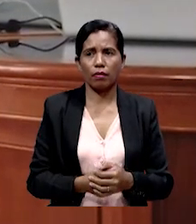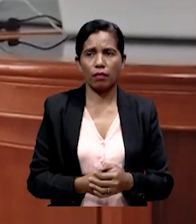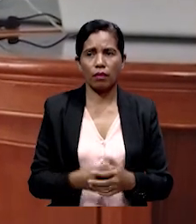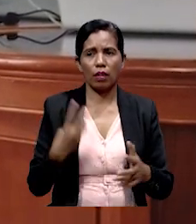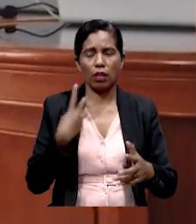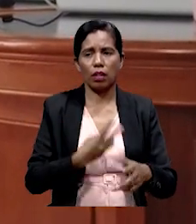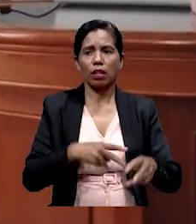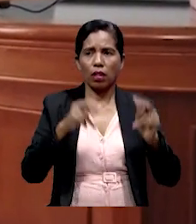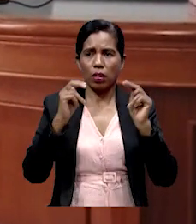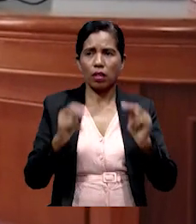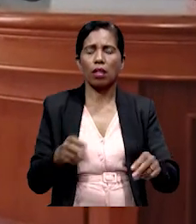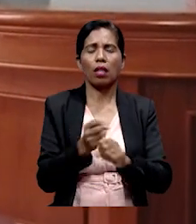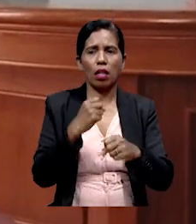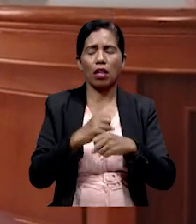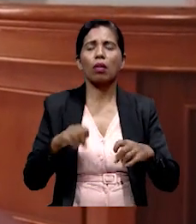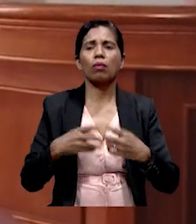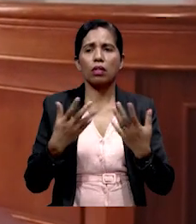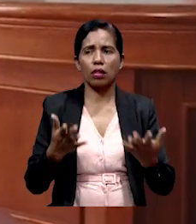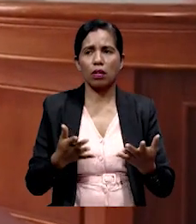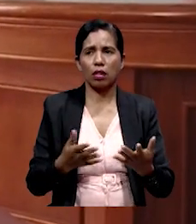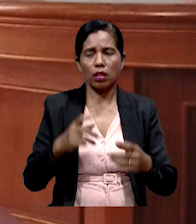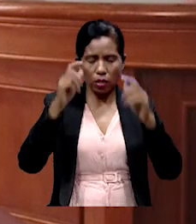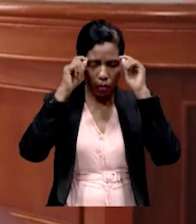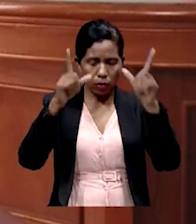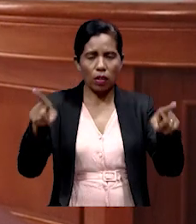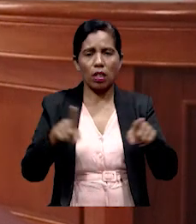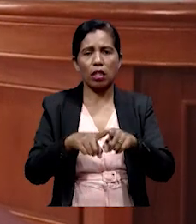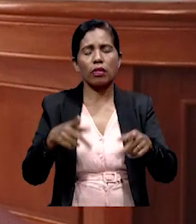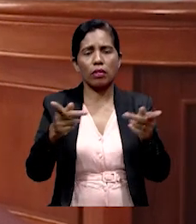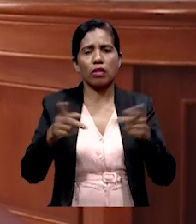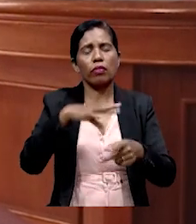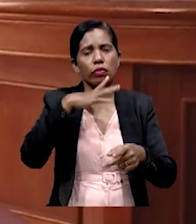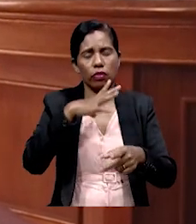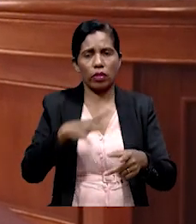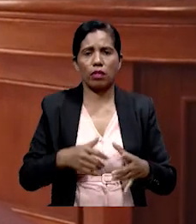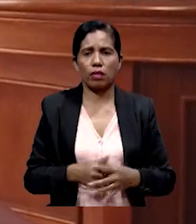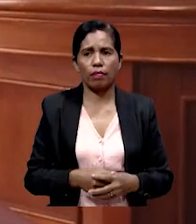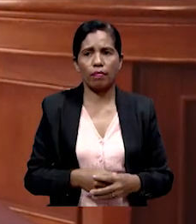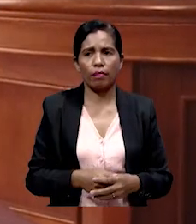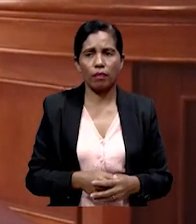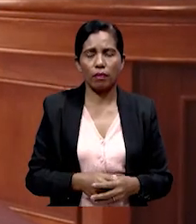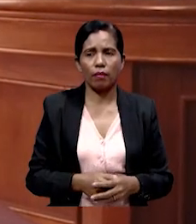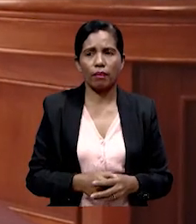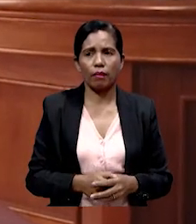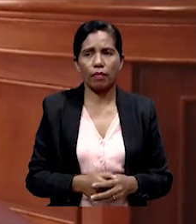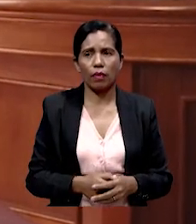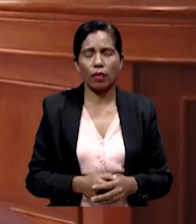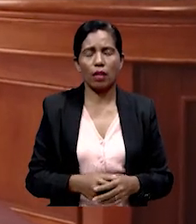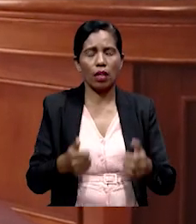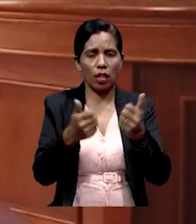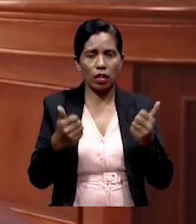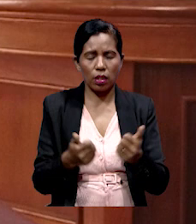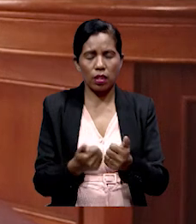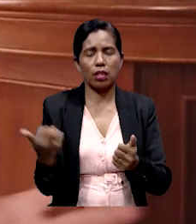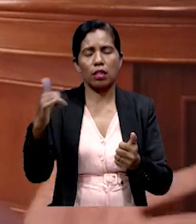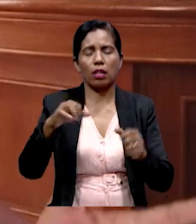tenki hal musapar vele. Timor ne lame saifati sampa. Beli ita ko azin sirvel hal